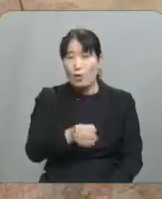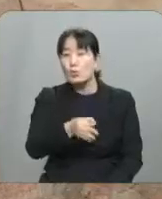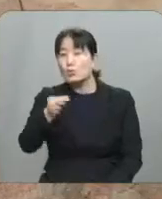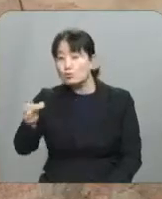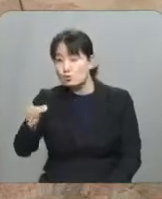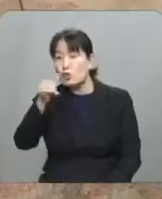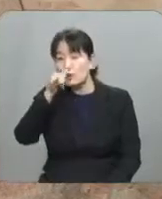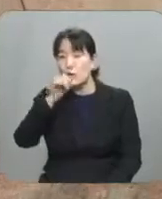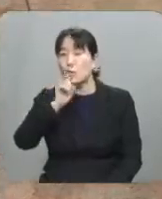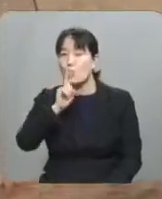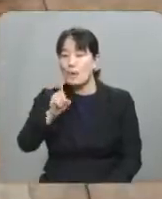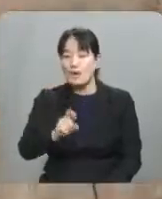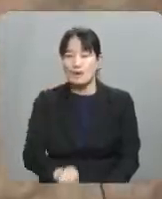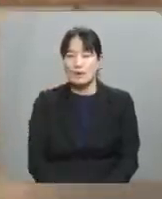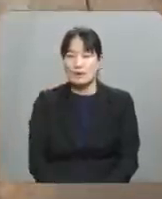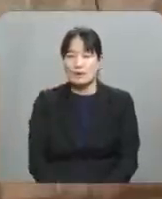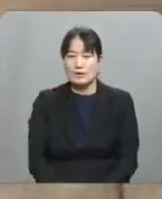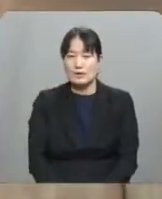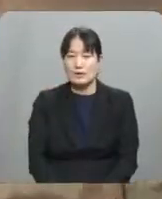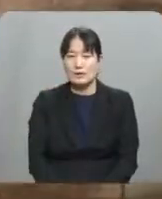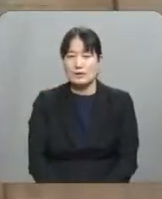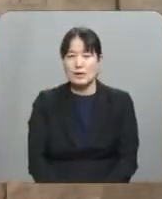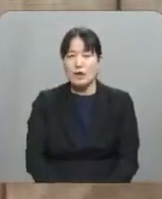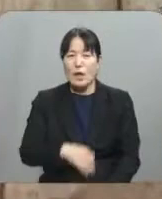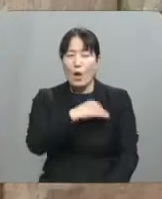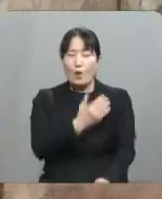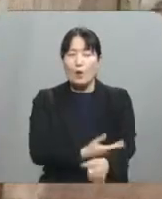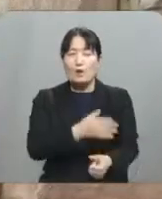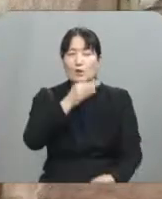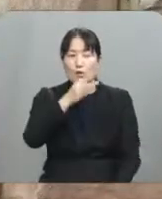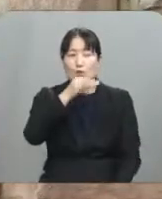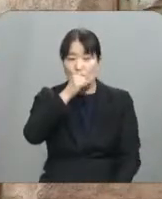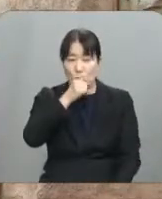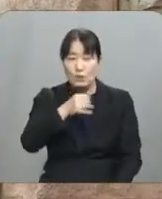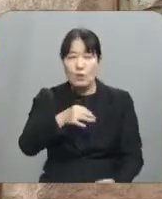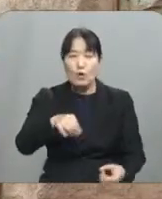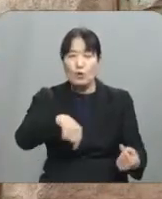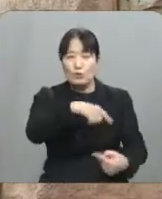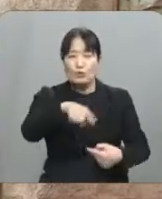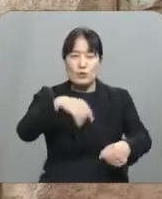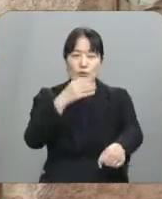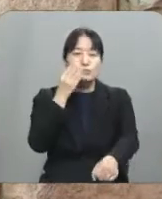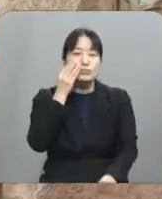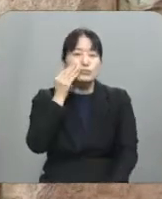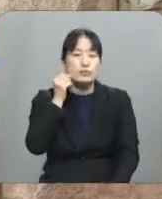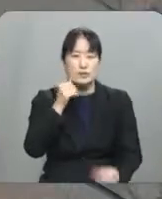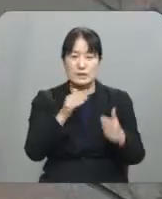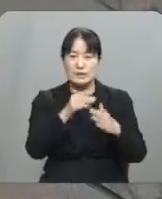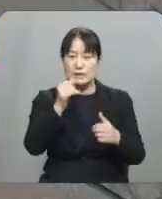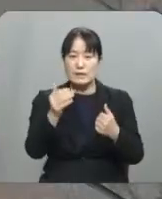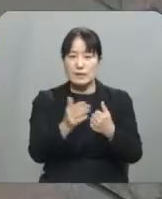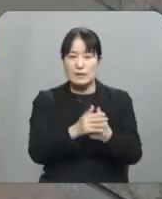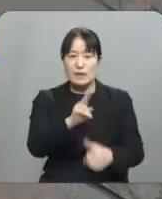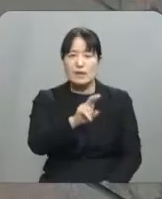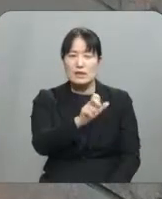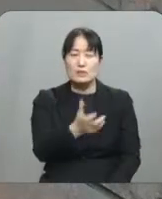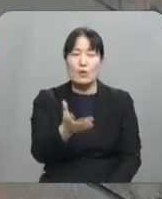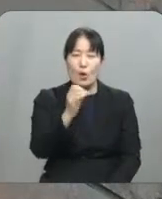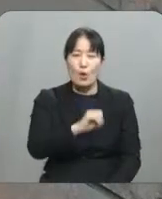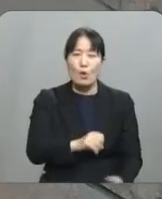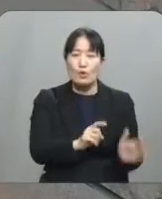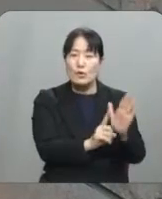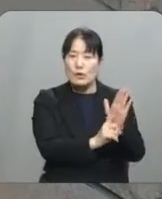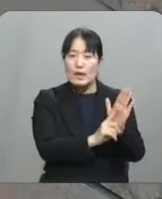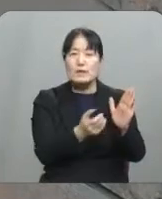있다고 합니다. 권리금이라는 게 있고 그게 장사가 안 되는 집도 아니고 그 당시 제가 그걸 그냥 25억에 내놨다가